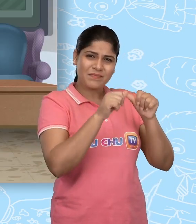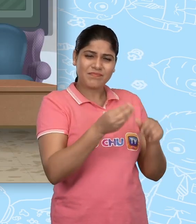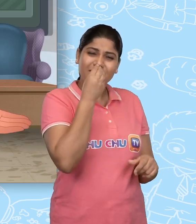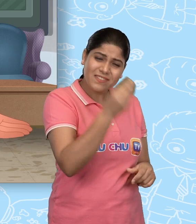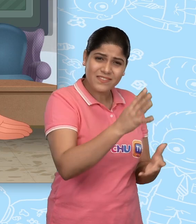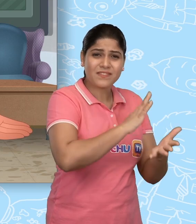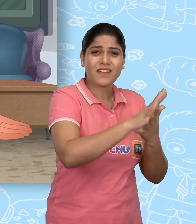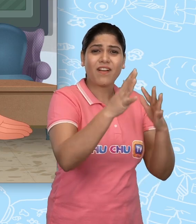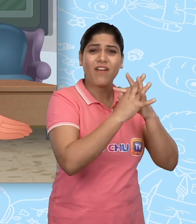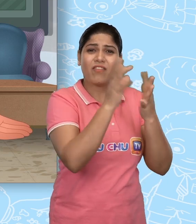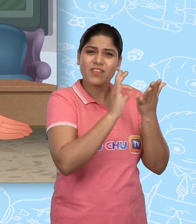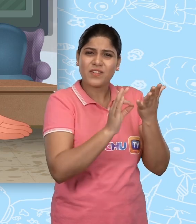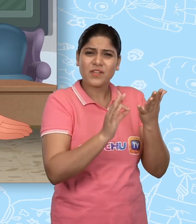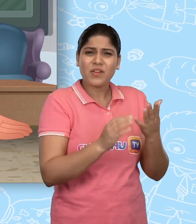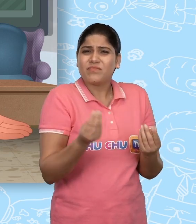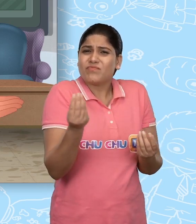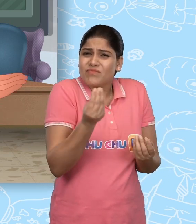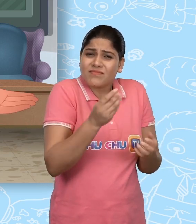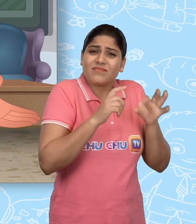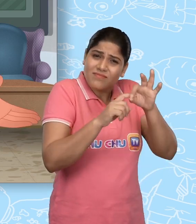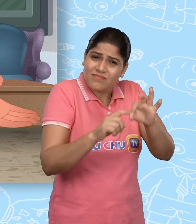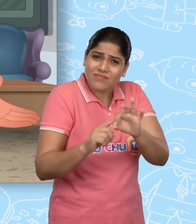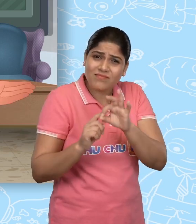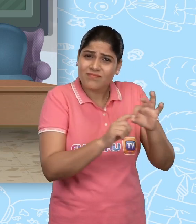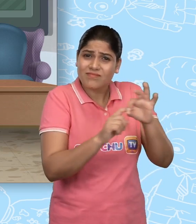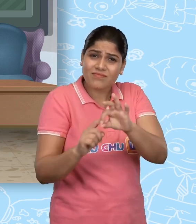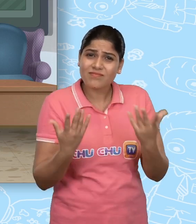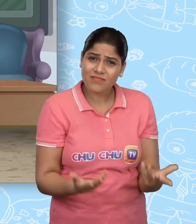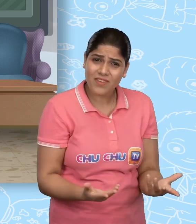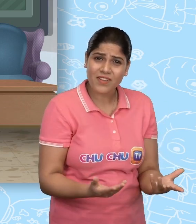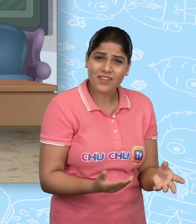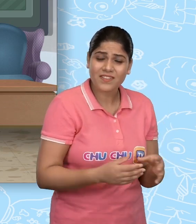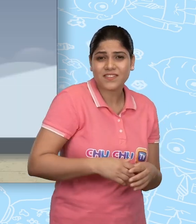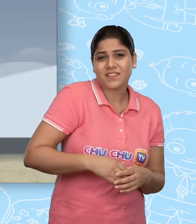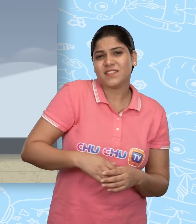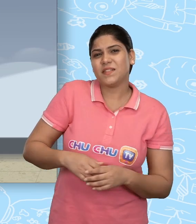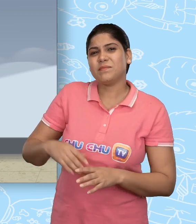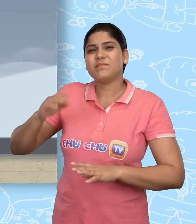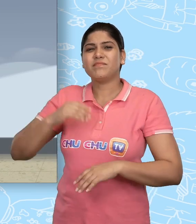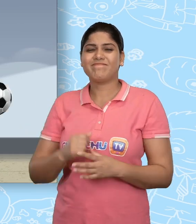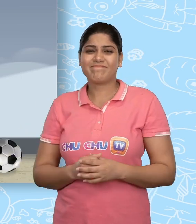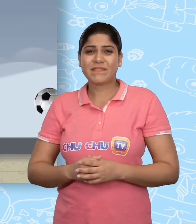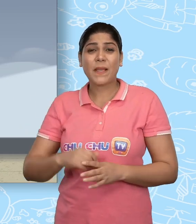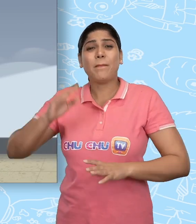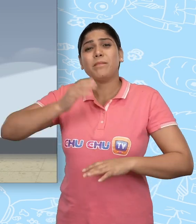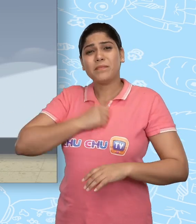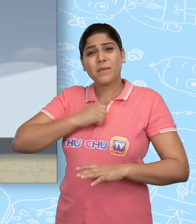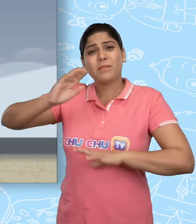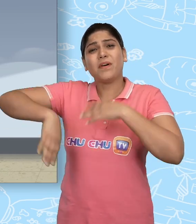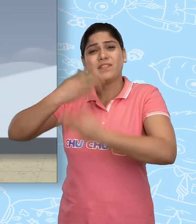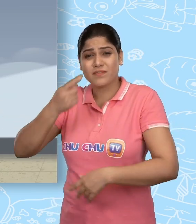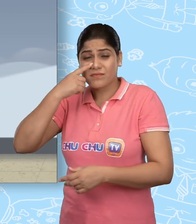चीका प्लीज अपना होमवर्क कर लो, बस तुम्हारे कुछ ही सवाल तो रह गए हैं। मैं बाद